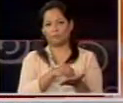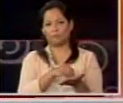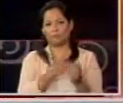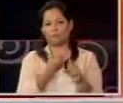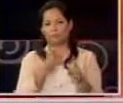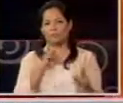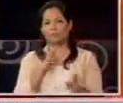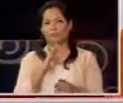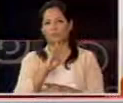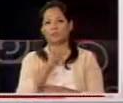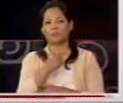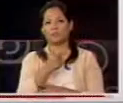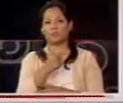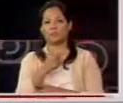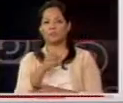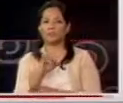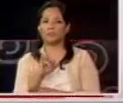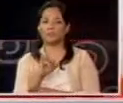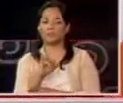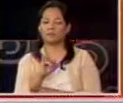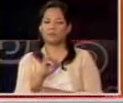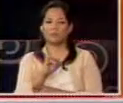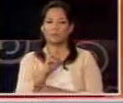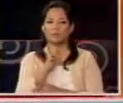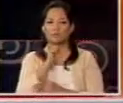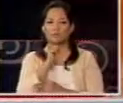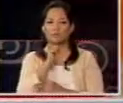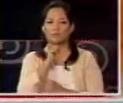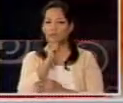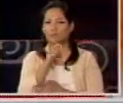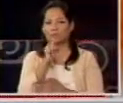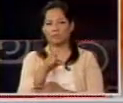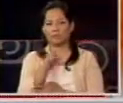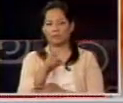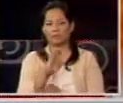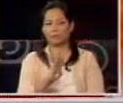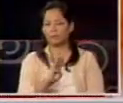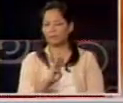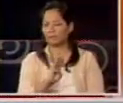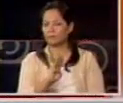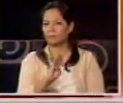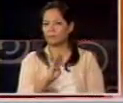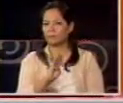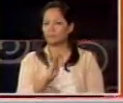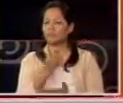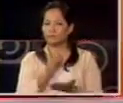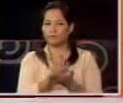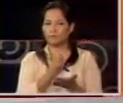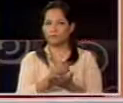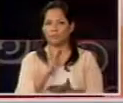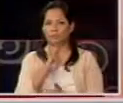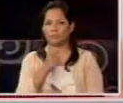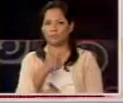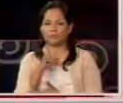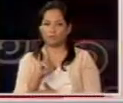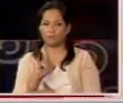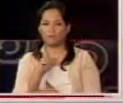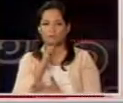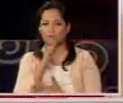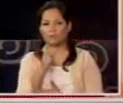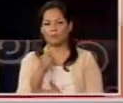galing sa BGEI, kaya hindi dapat yung BGEI, pera ng BGEI yon hindi dapat